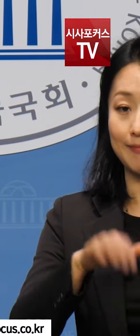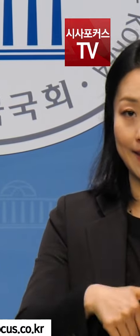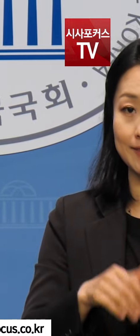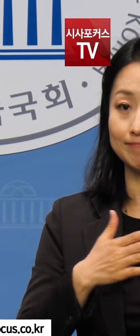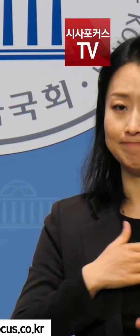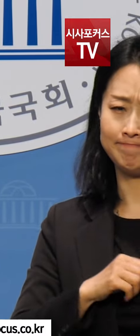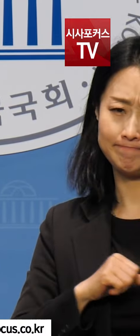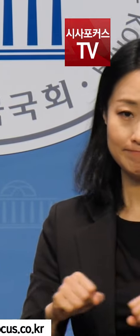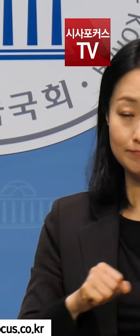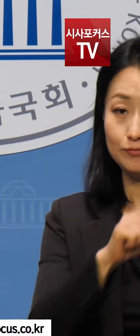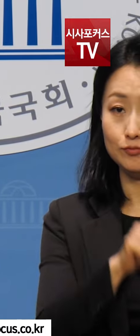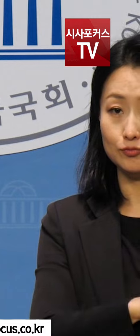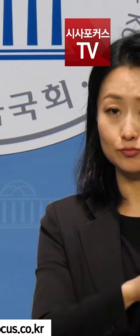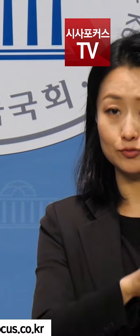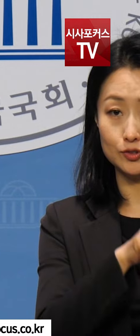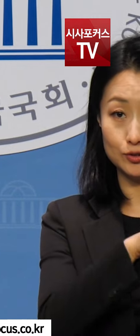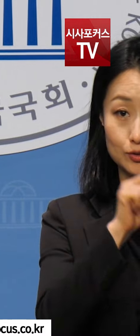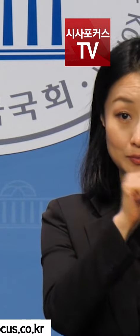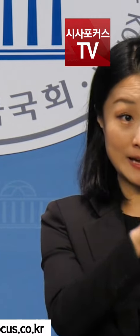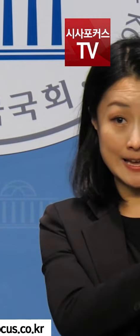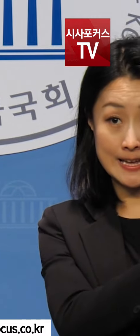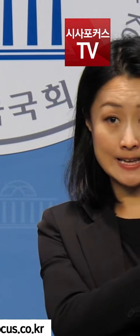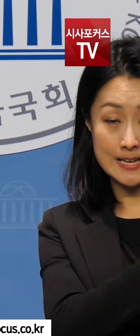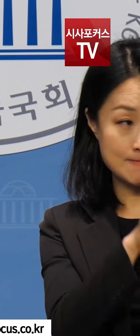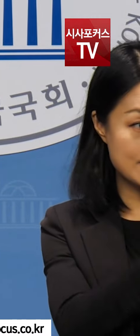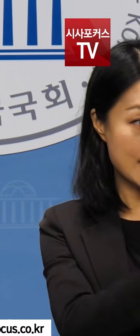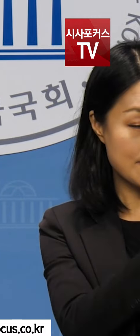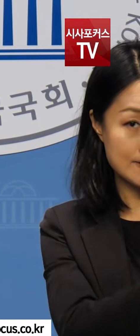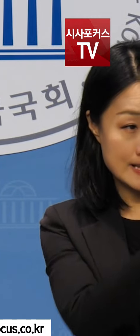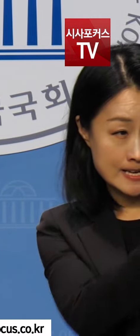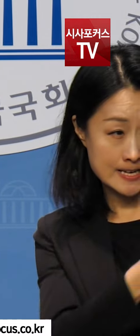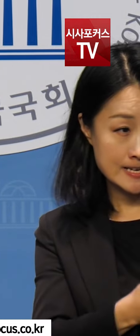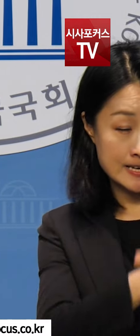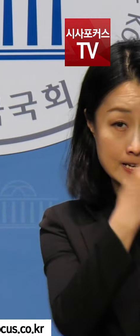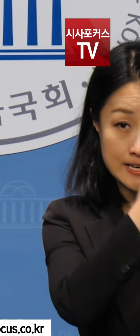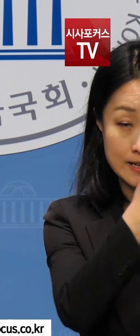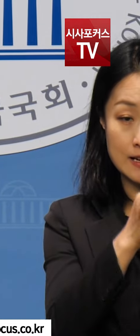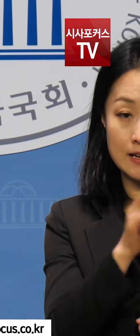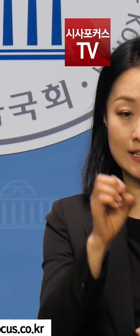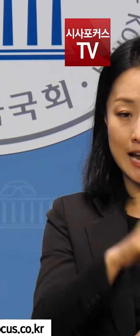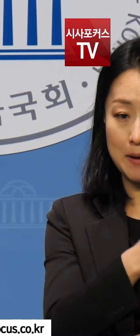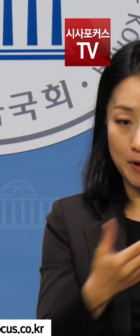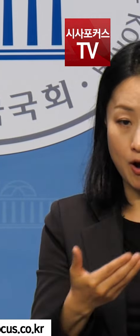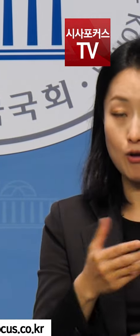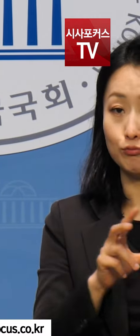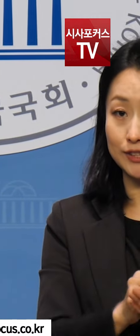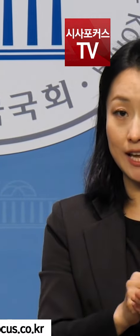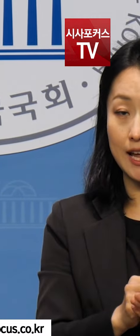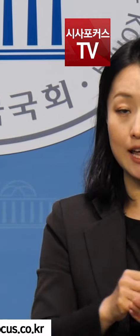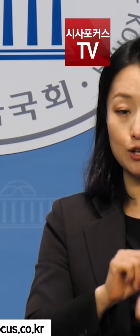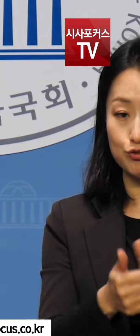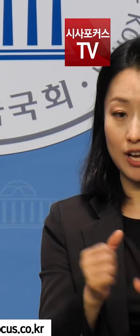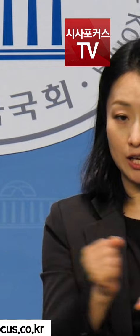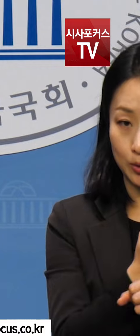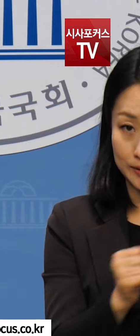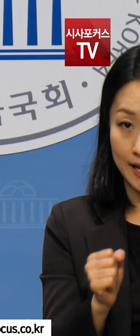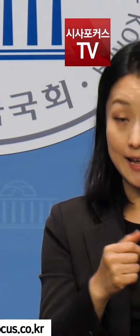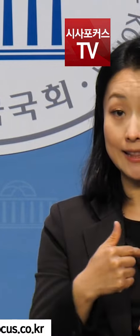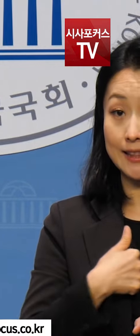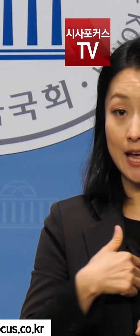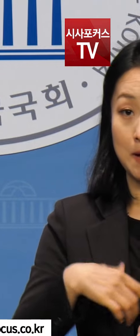치열하게 윤석열 후보의 문제를 파헤치고 싸웠습니다. 양평 공공지구 특혜 의혹, 그리고 도이치모터스 주가 조작